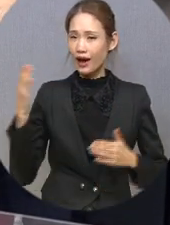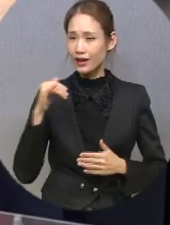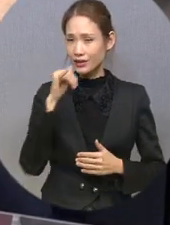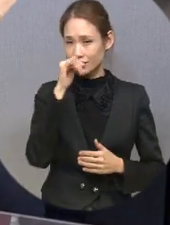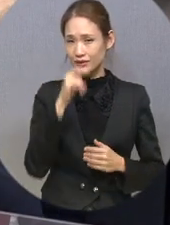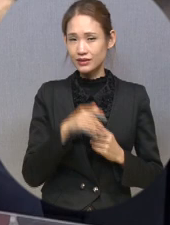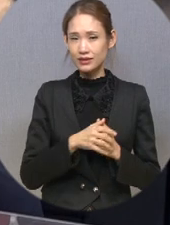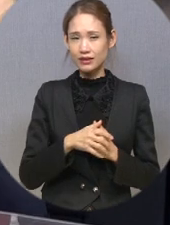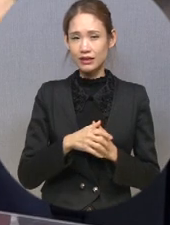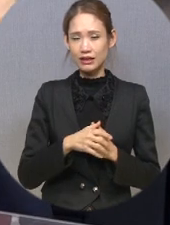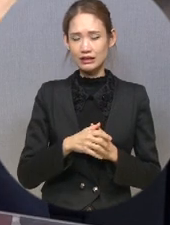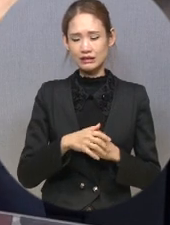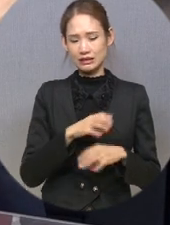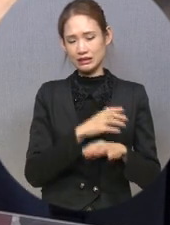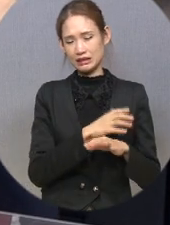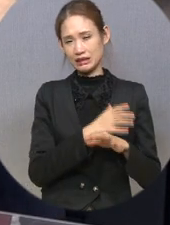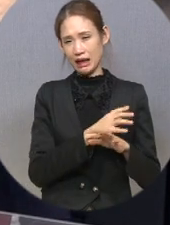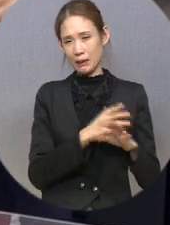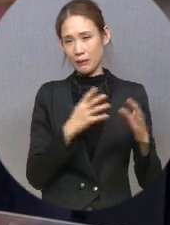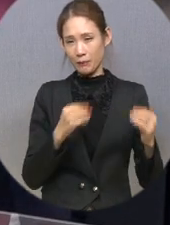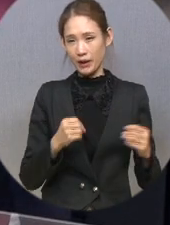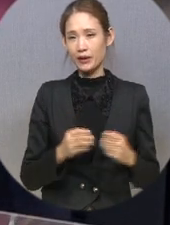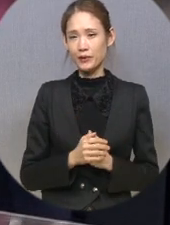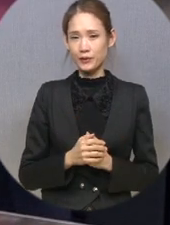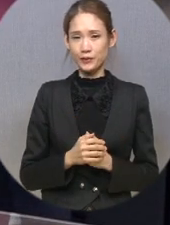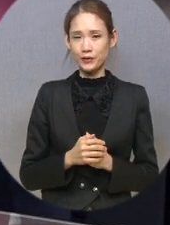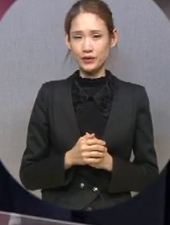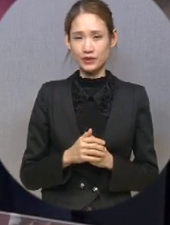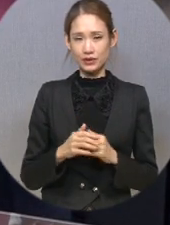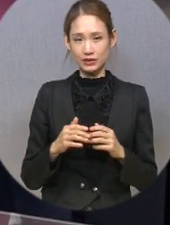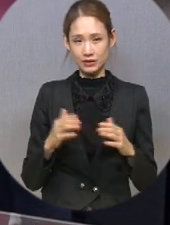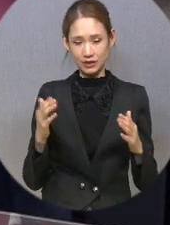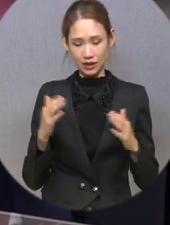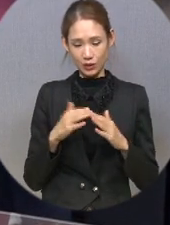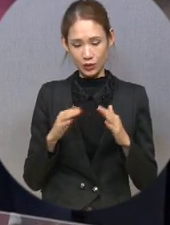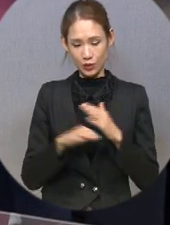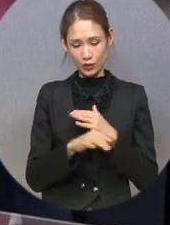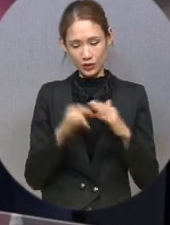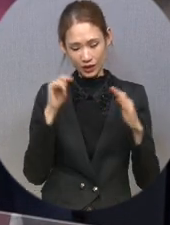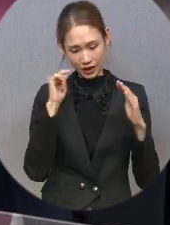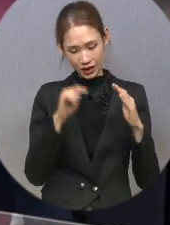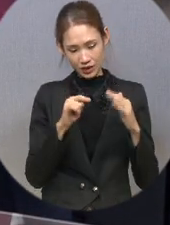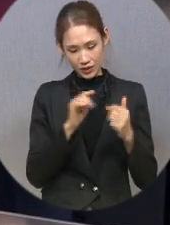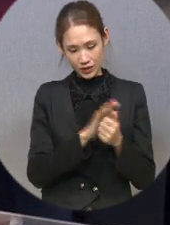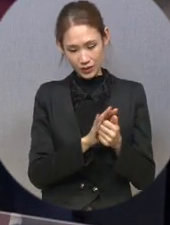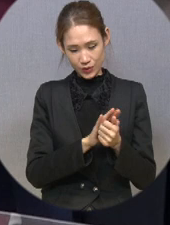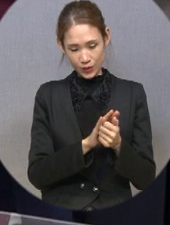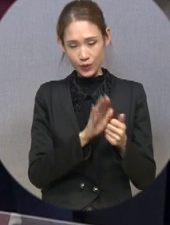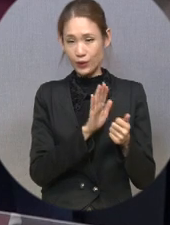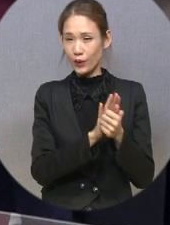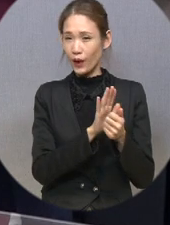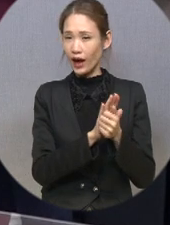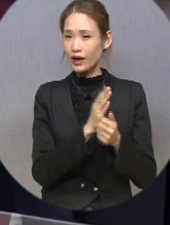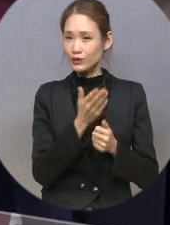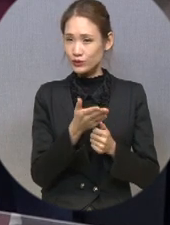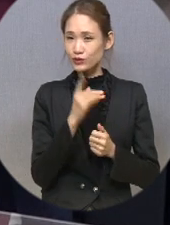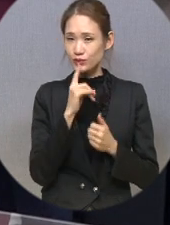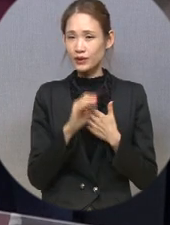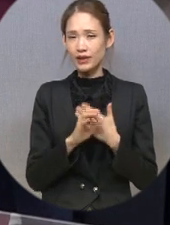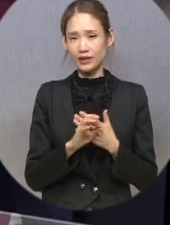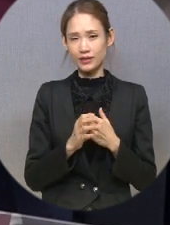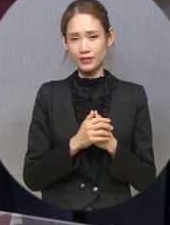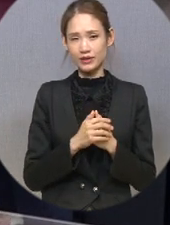말썽도 피우고 한 친구들. 그 친구들을 이렇게 가정에 가서 살펴보고 도와주고 그런 생활 지도를 하다 보면 이